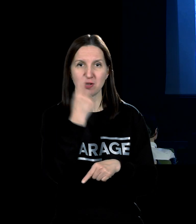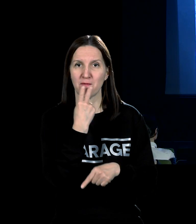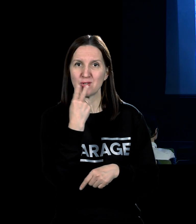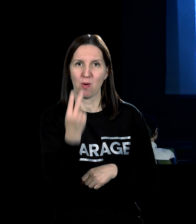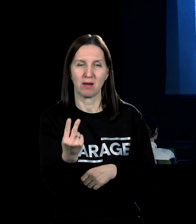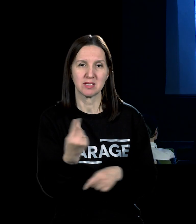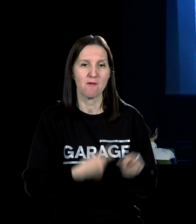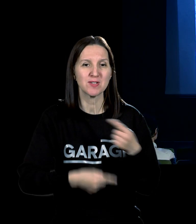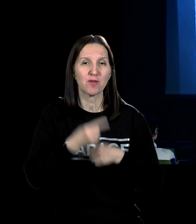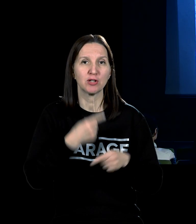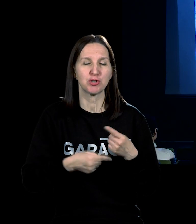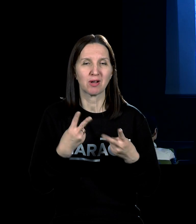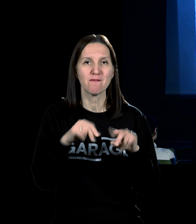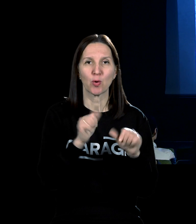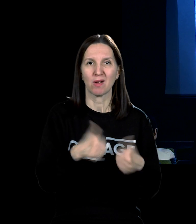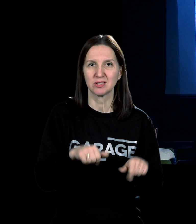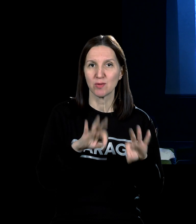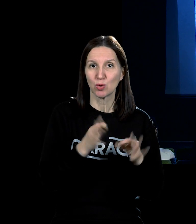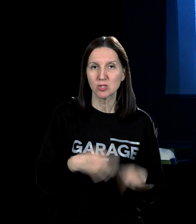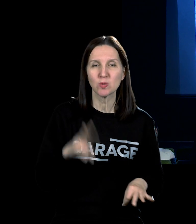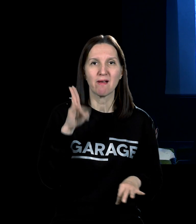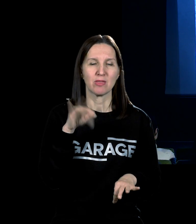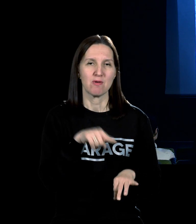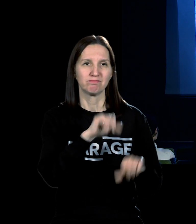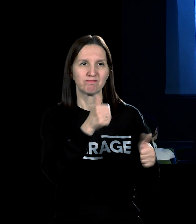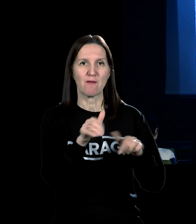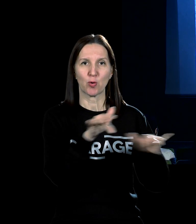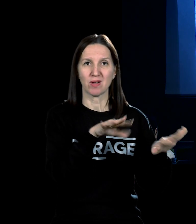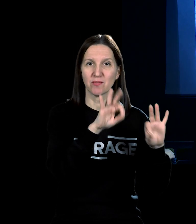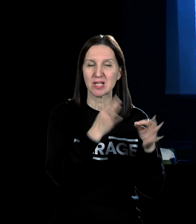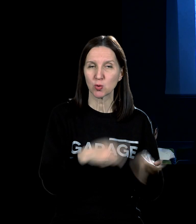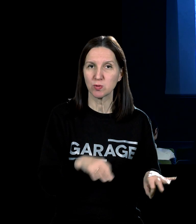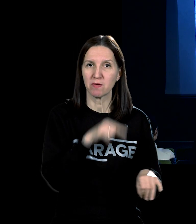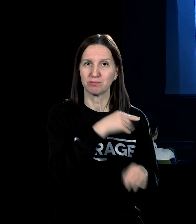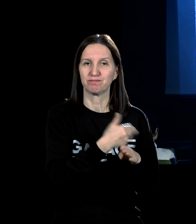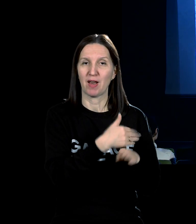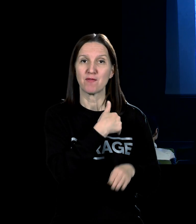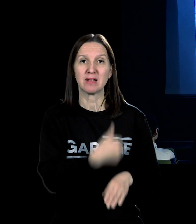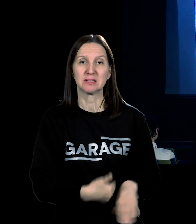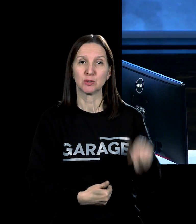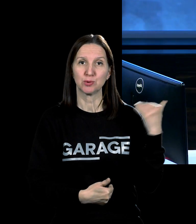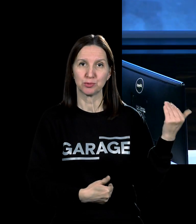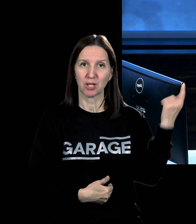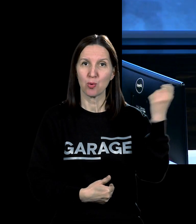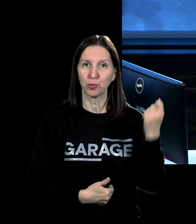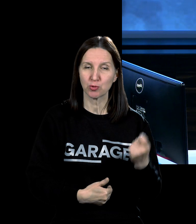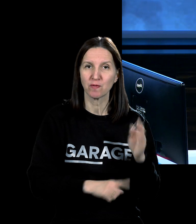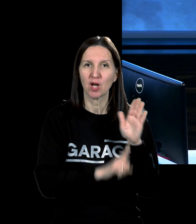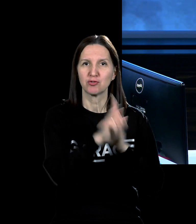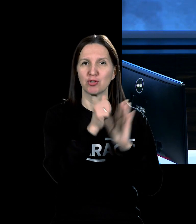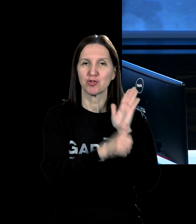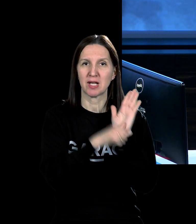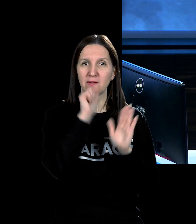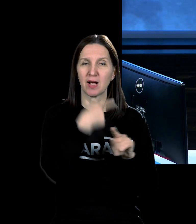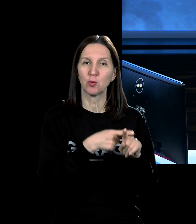Это тоже возвращение к визуальности, да, возвращение к фигуративности, но к фигуративности, которая, если